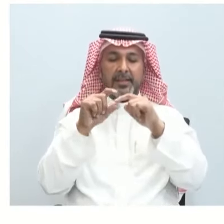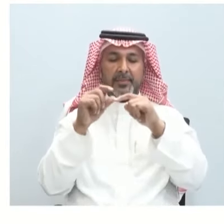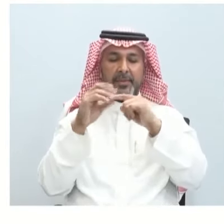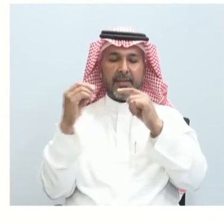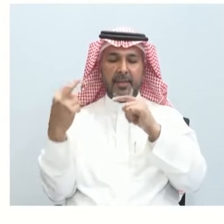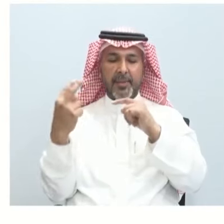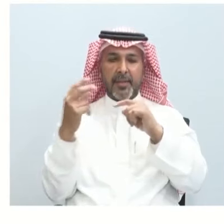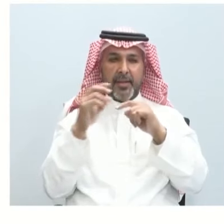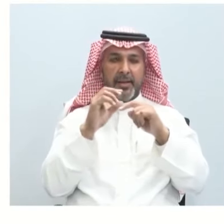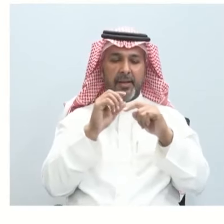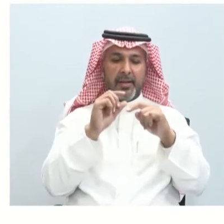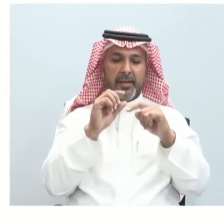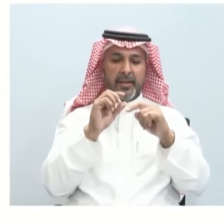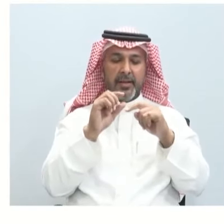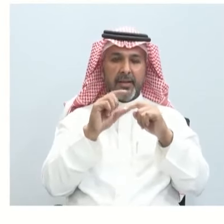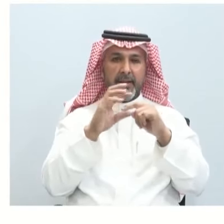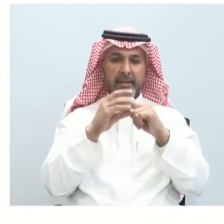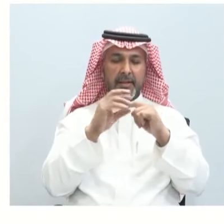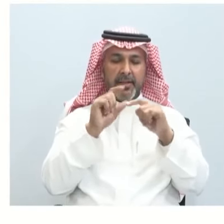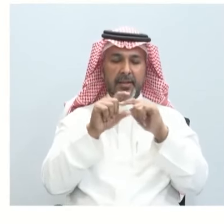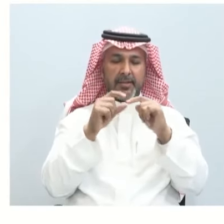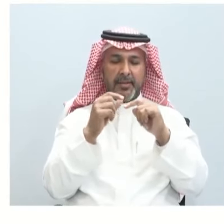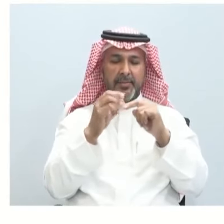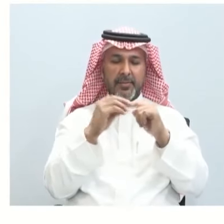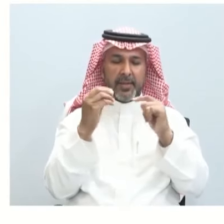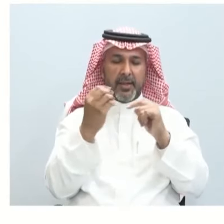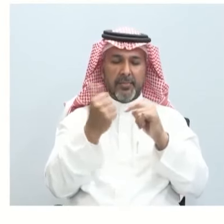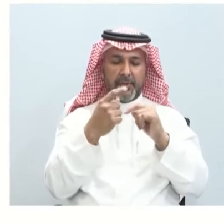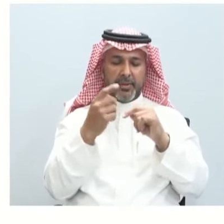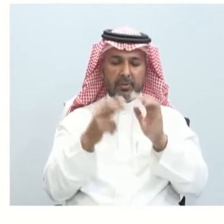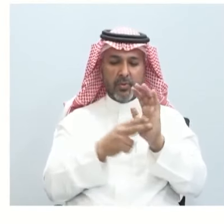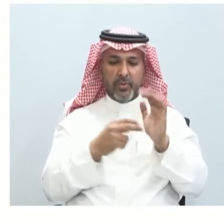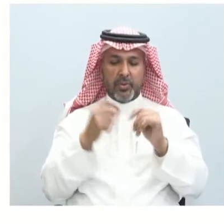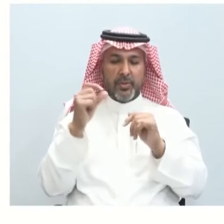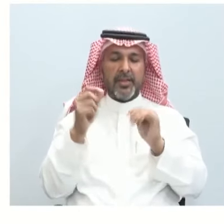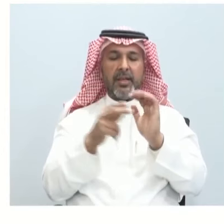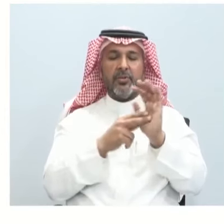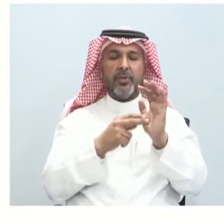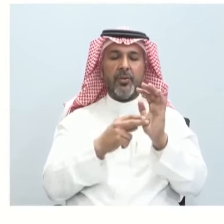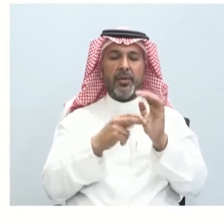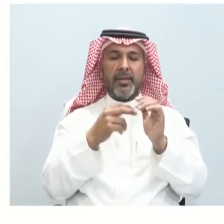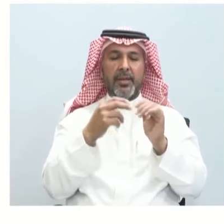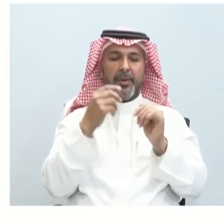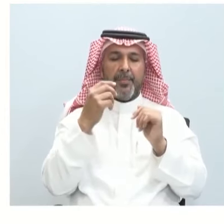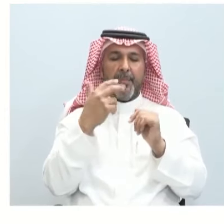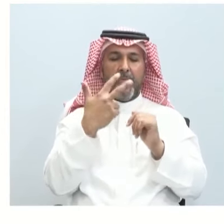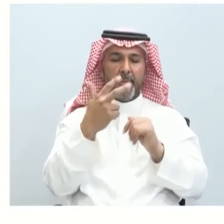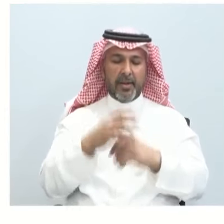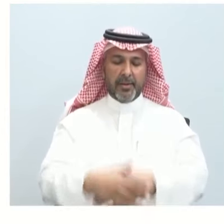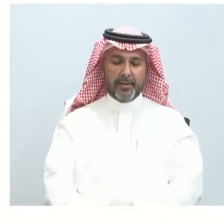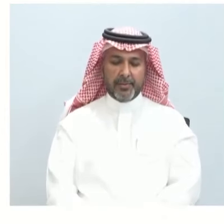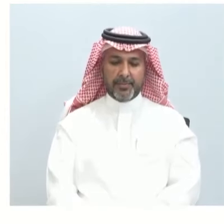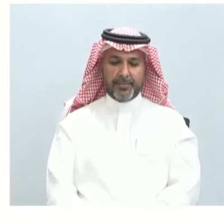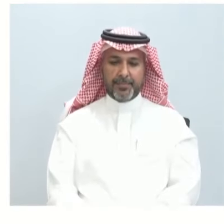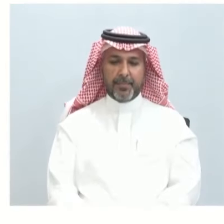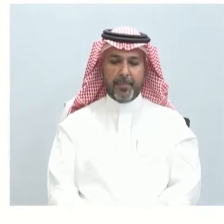المعادلات باستخدام خاصيه ضرب وحيده حد بكثيره الحدود اخر سؤال لدينا الان اجراء